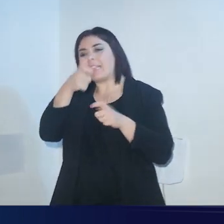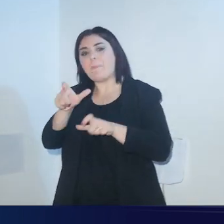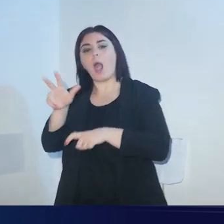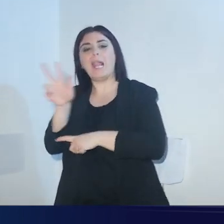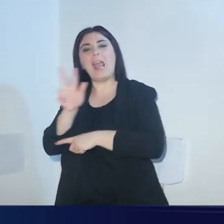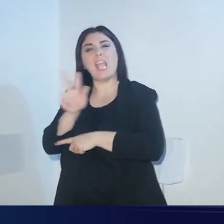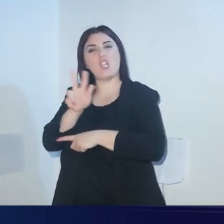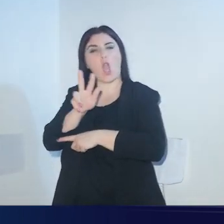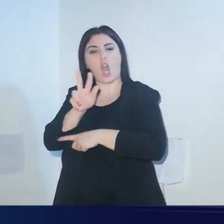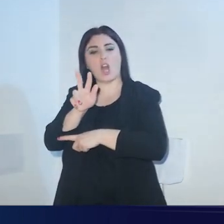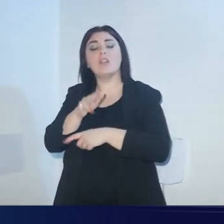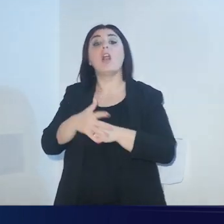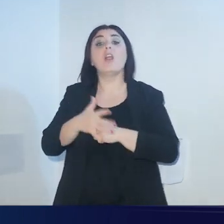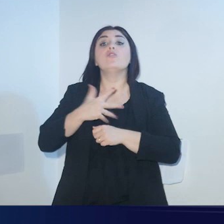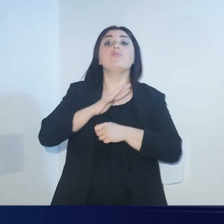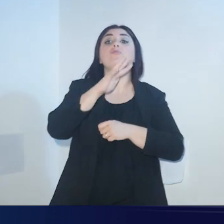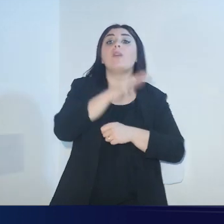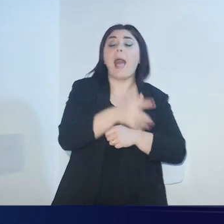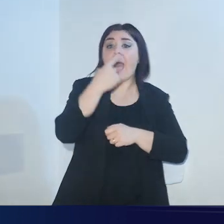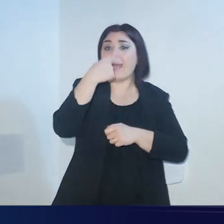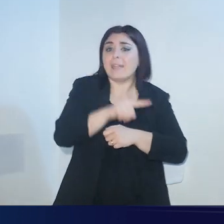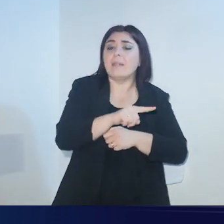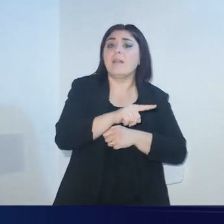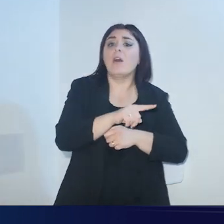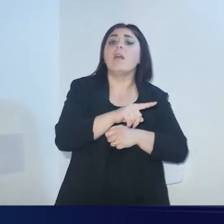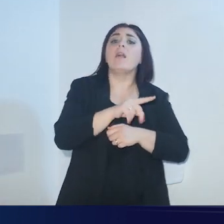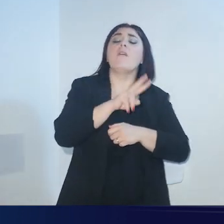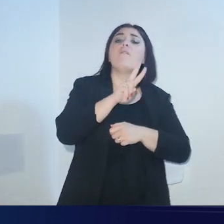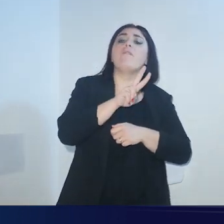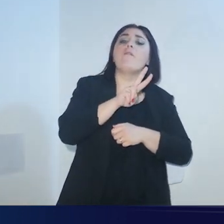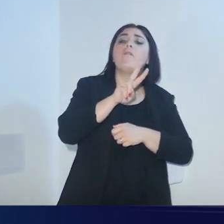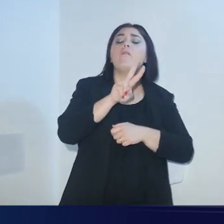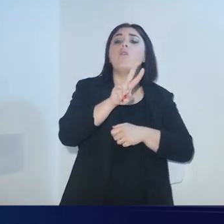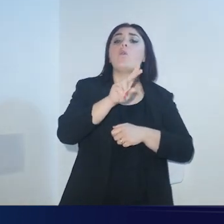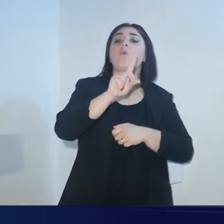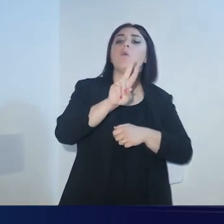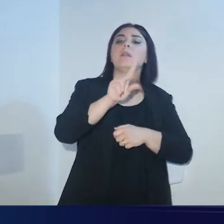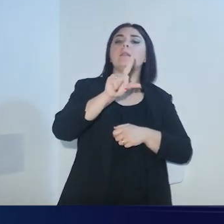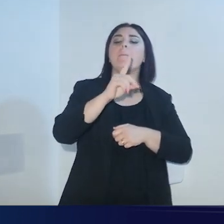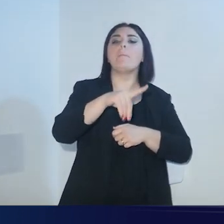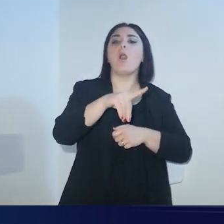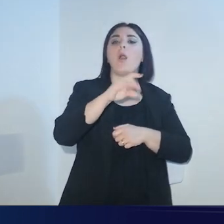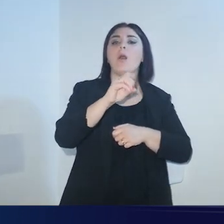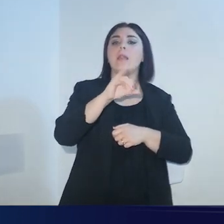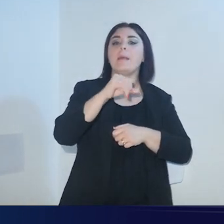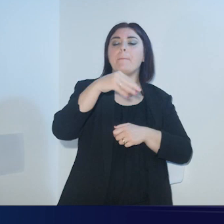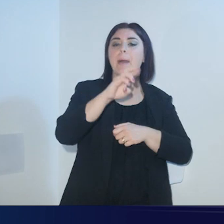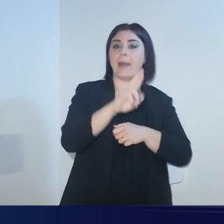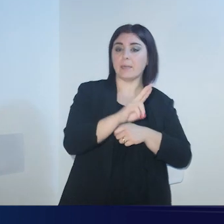legnosa. Oltre ai pannelli truciolari ci sono anche i wood polymer composite, che sono costituiti